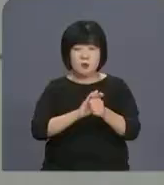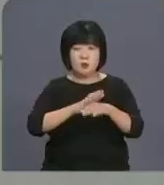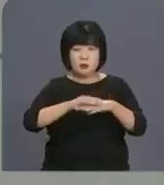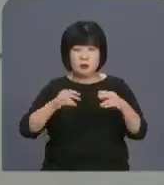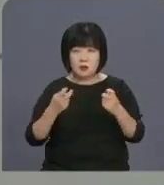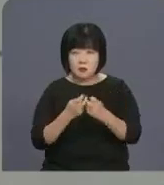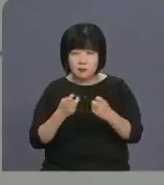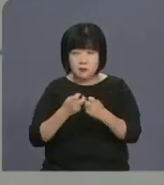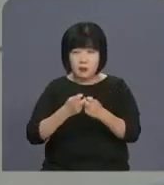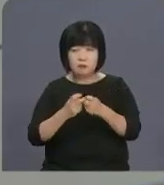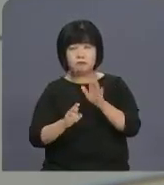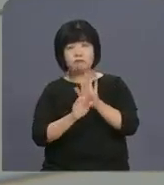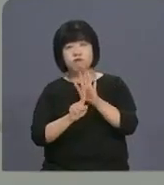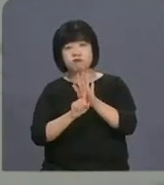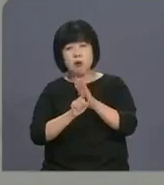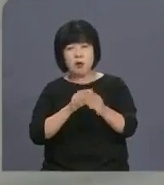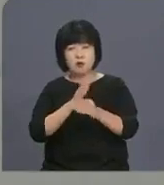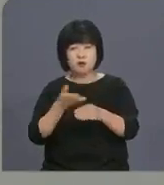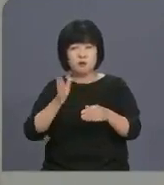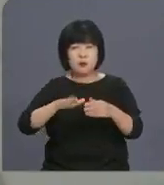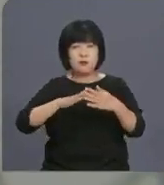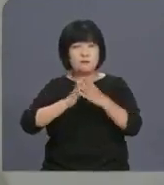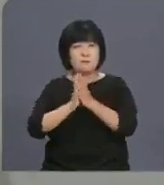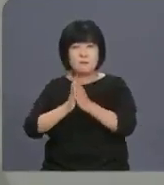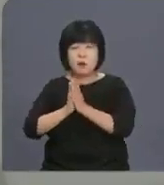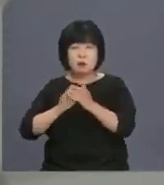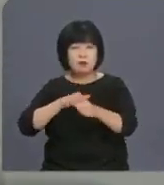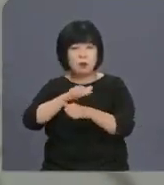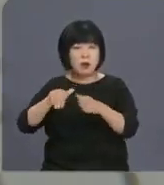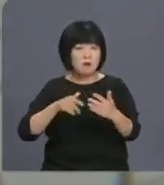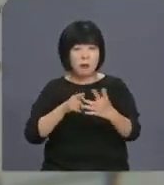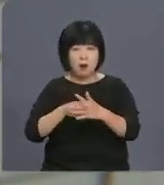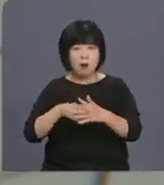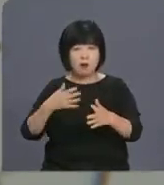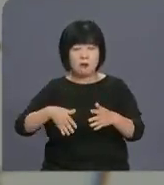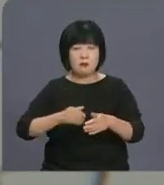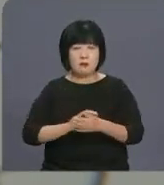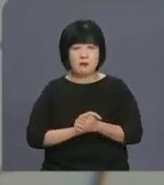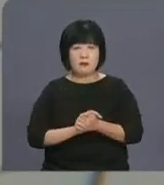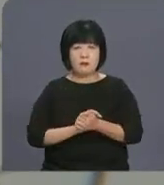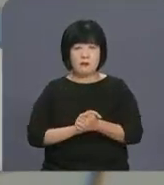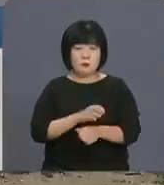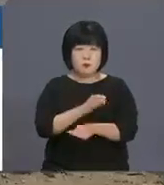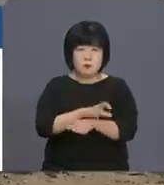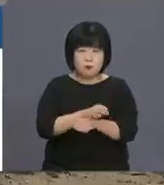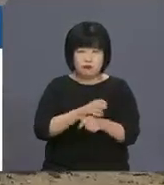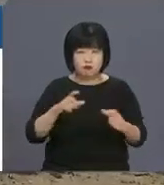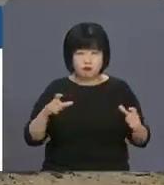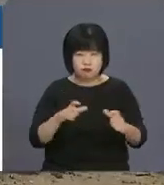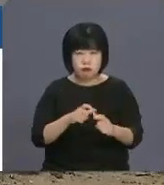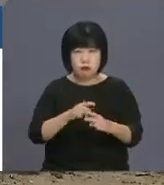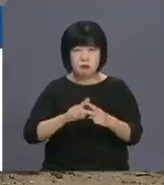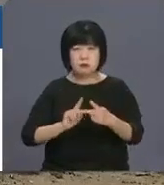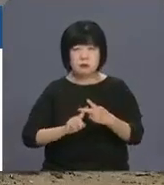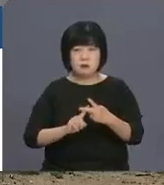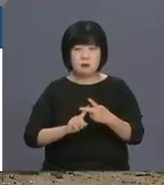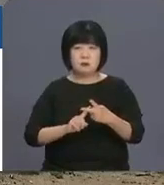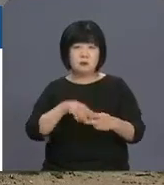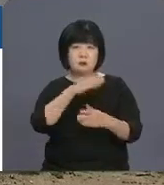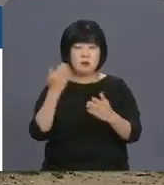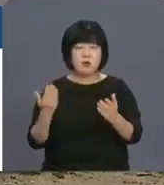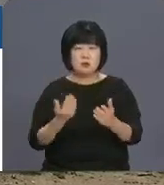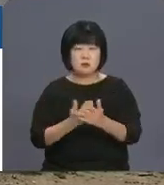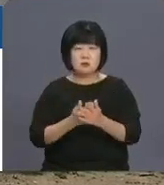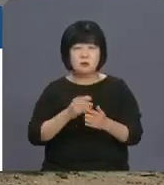있지만 정작 폐업 현황조차 파악하지 못하고 있습니다. 소비 심리가 위축되었다든지 뭐 그런 전체적인 걸